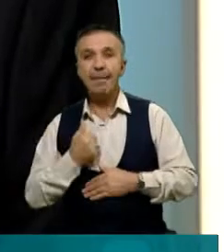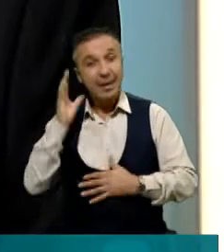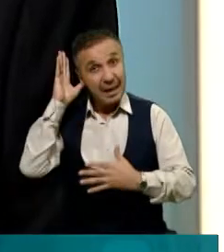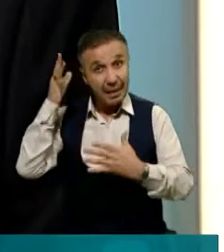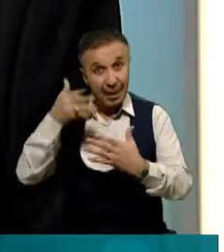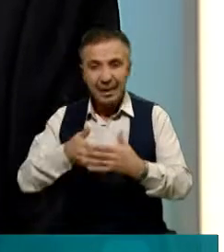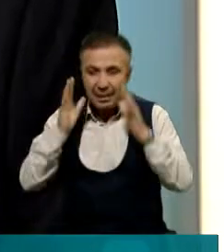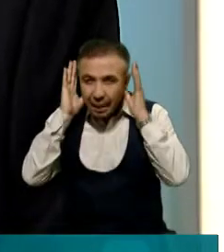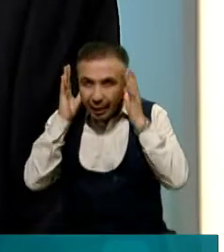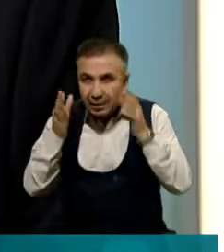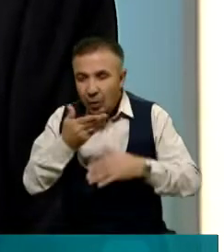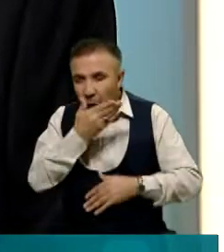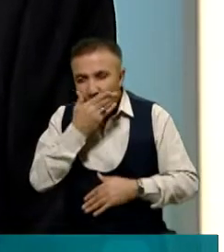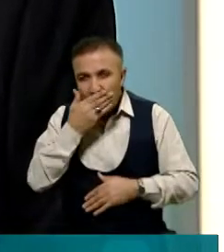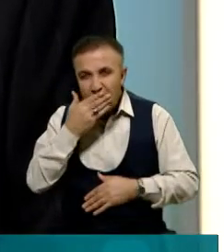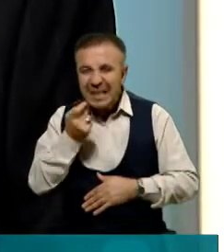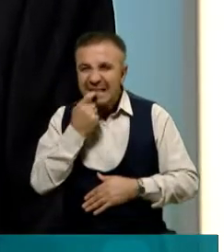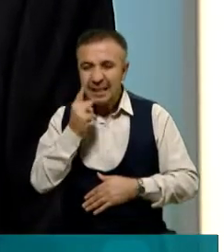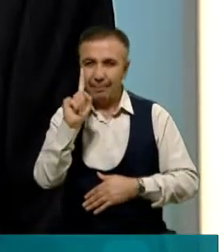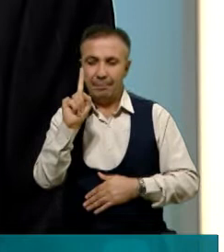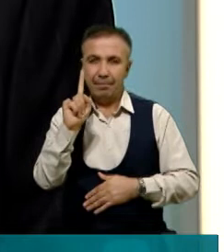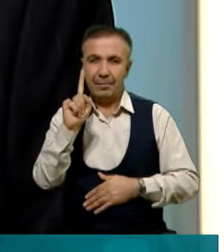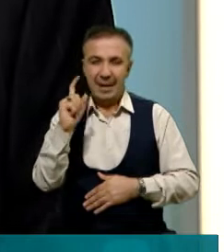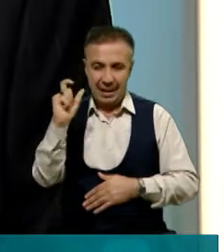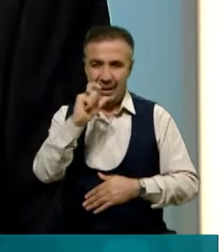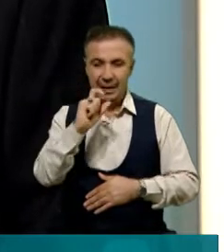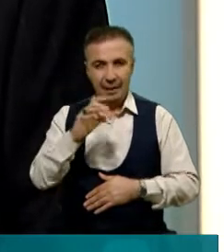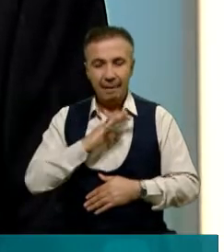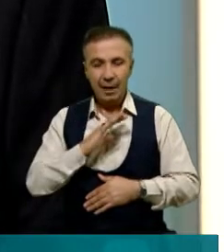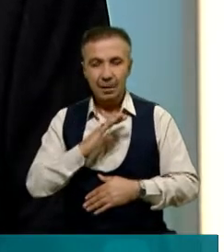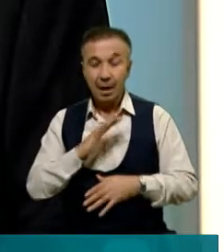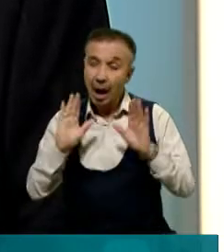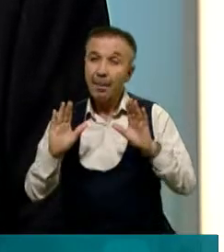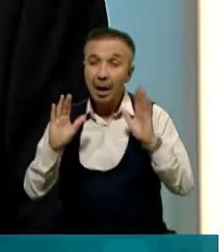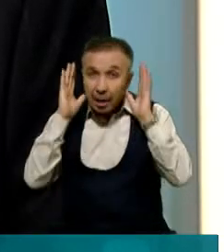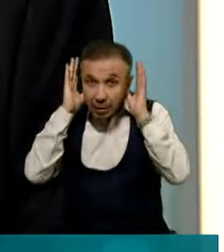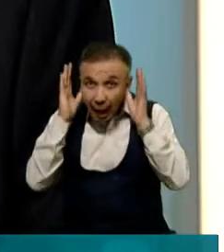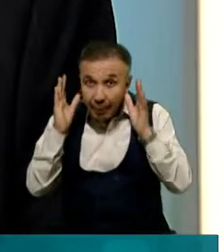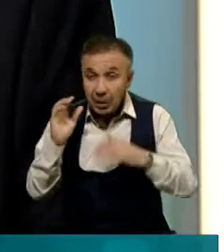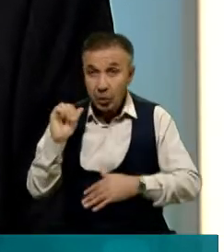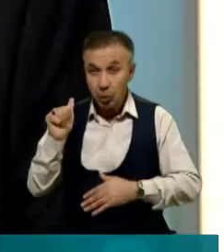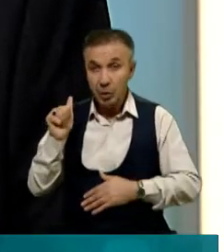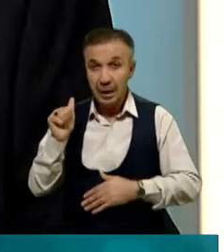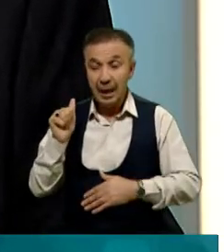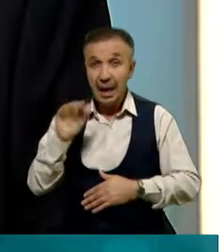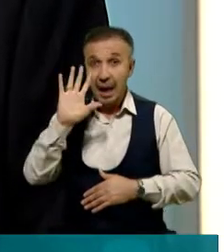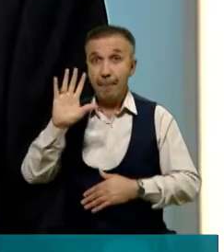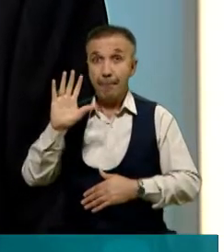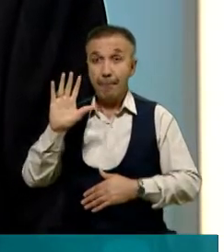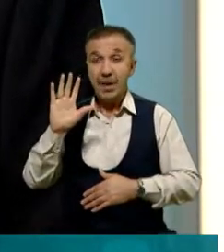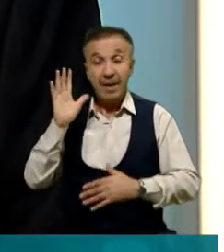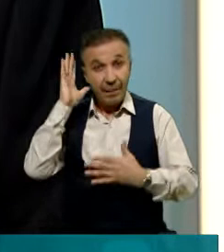özel oruç senede bir defa geliyor işte Ama namaz bizi günde beş defa Rabbimiz ile buluşturuyor